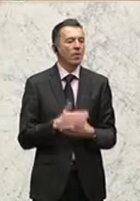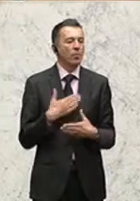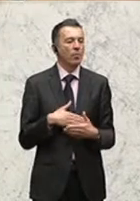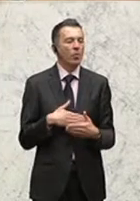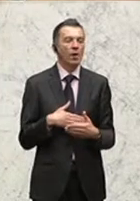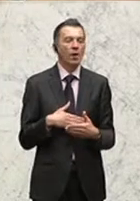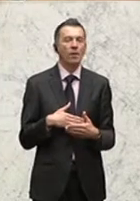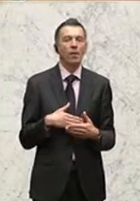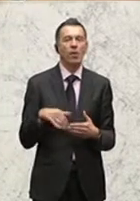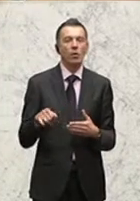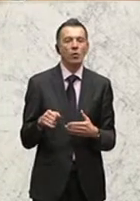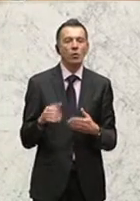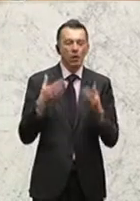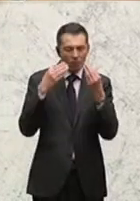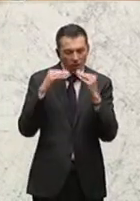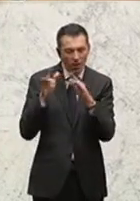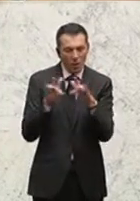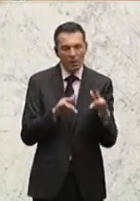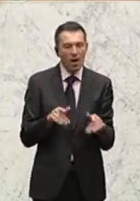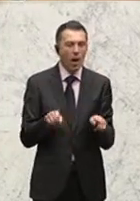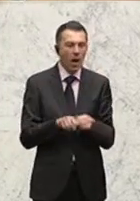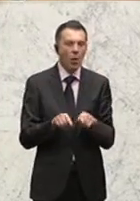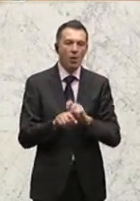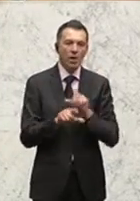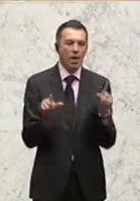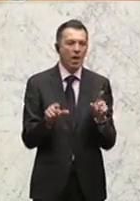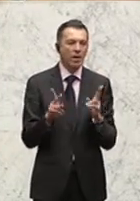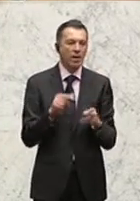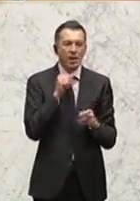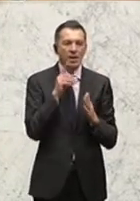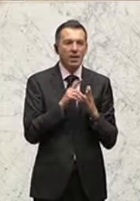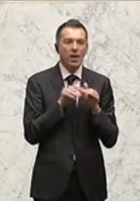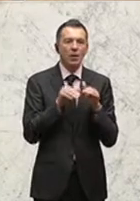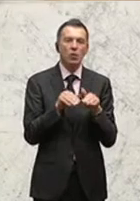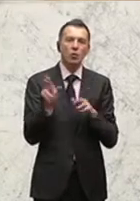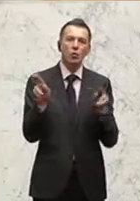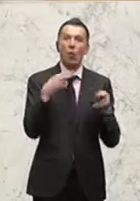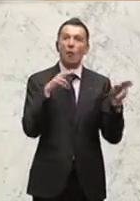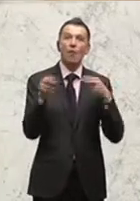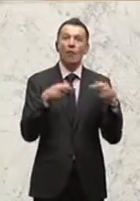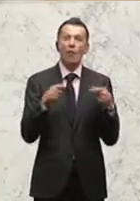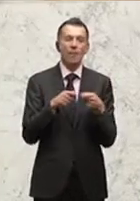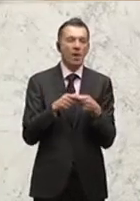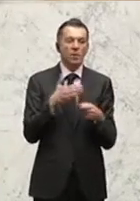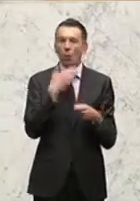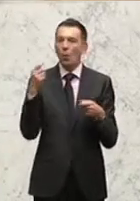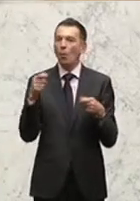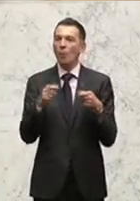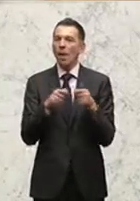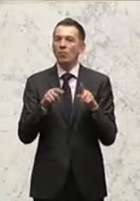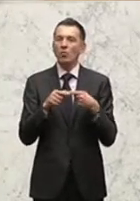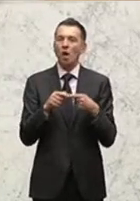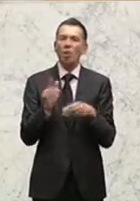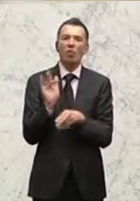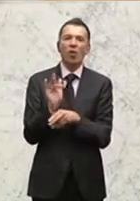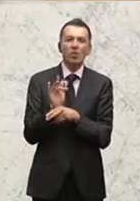das Vertrauen in die Justiz hergestellt ist. Aber eines ist auch klar, wir können nicht nach Datenschutz rufen, wenn es uns passt und wenn es uns nicht passt, dann den Datenschutz